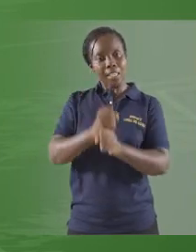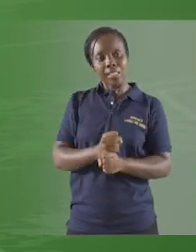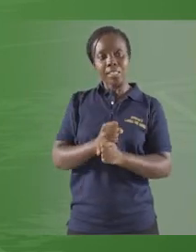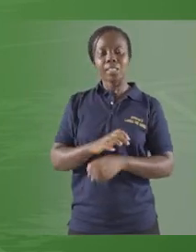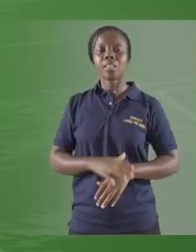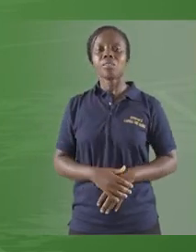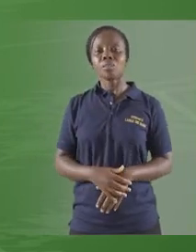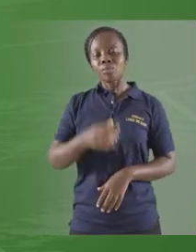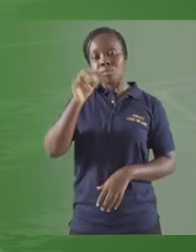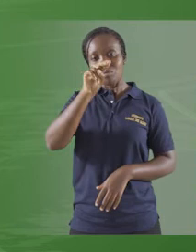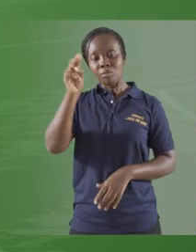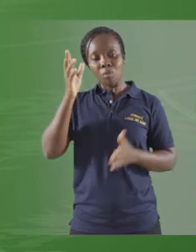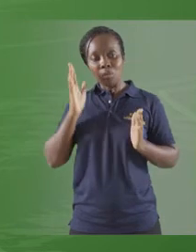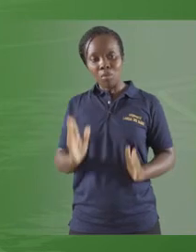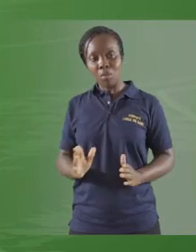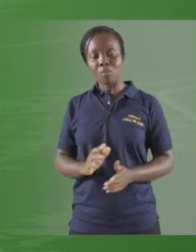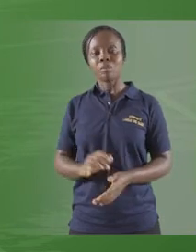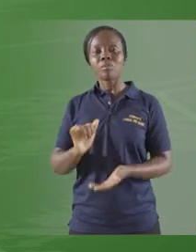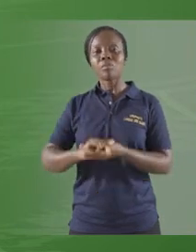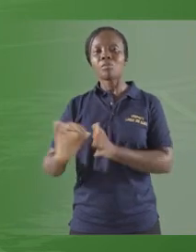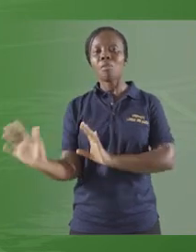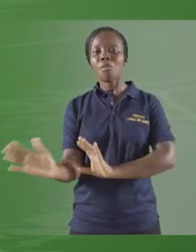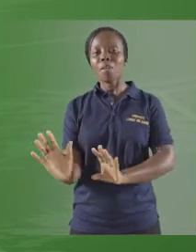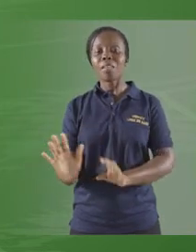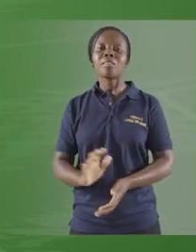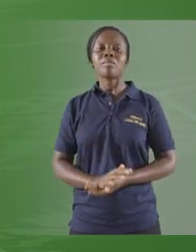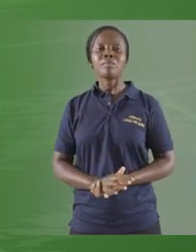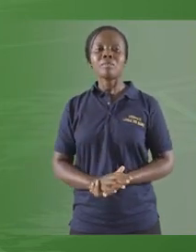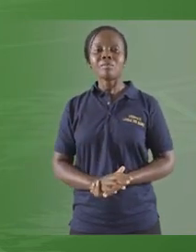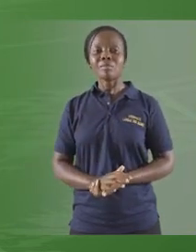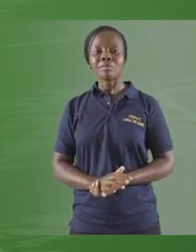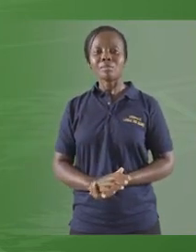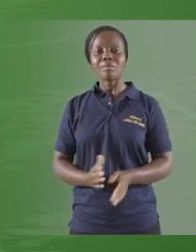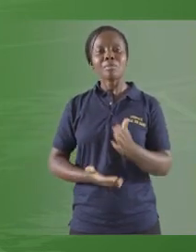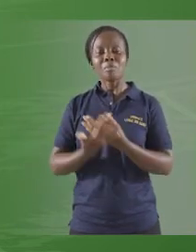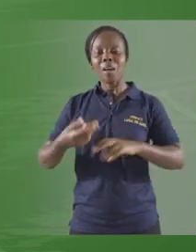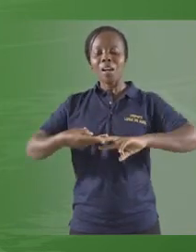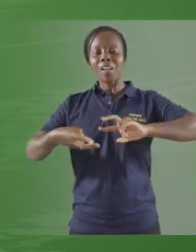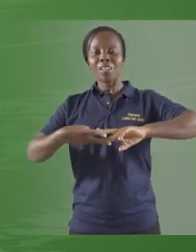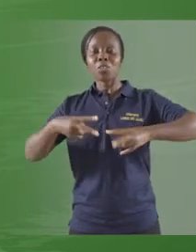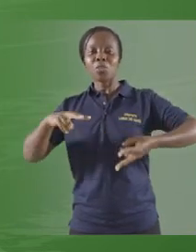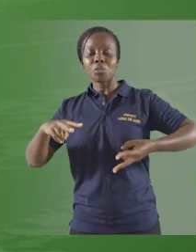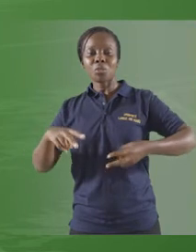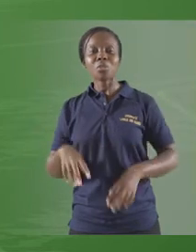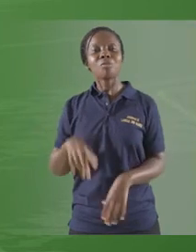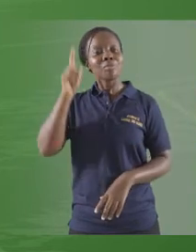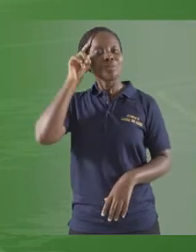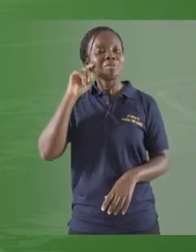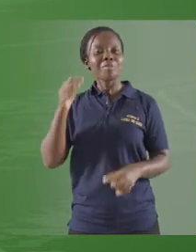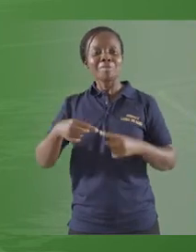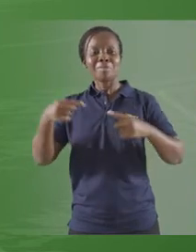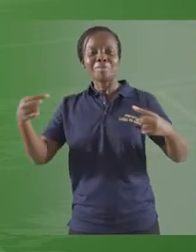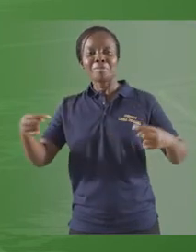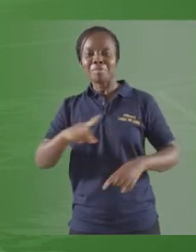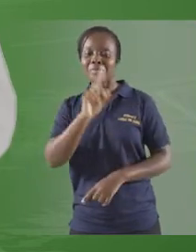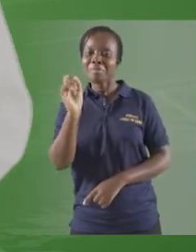caractère héréditaire chez l'homme se fait-elle par un hétérochromosome? Alors nous